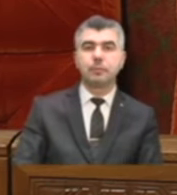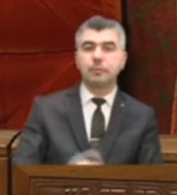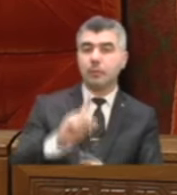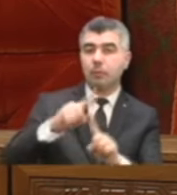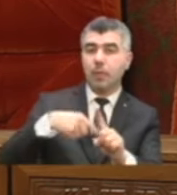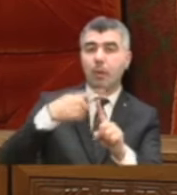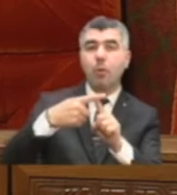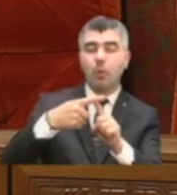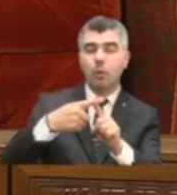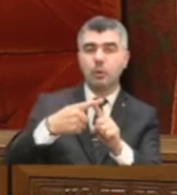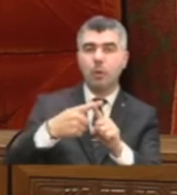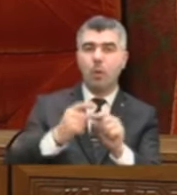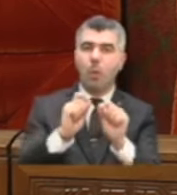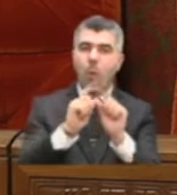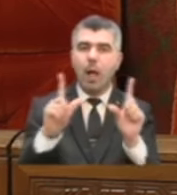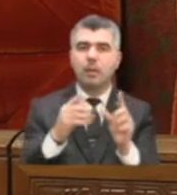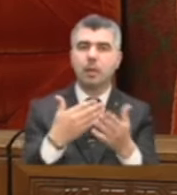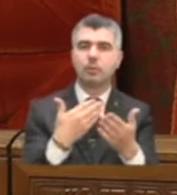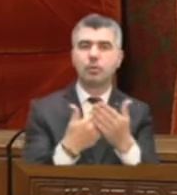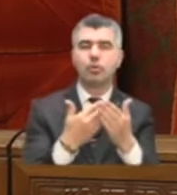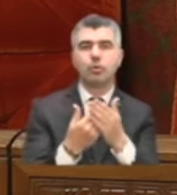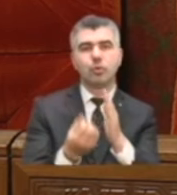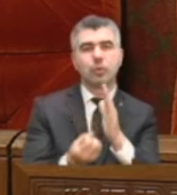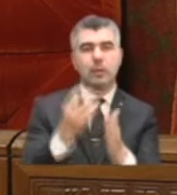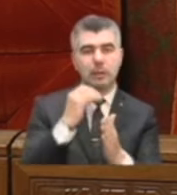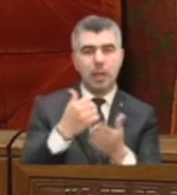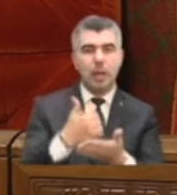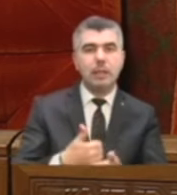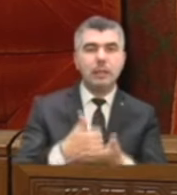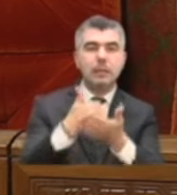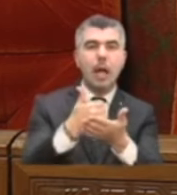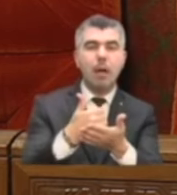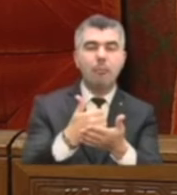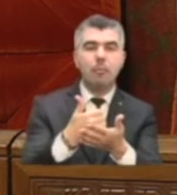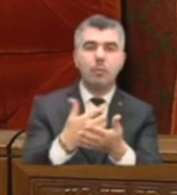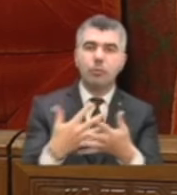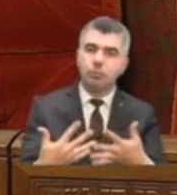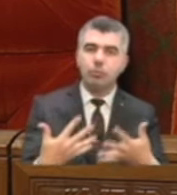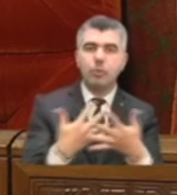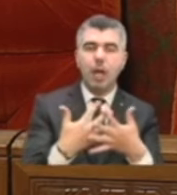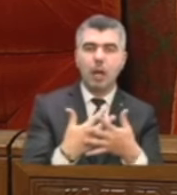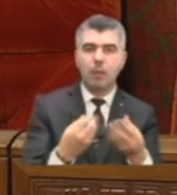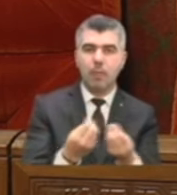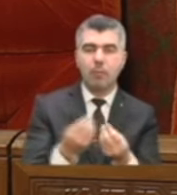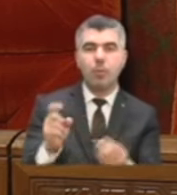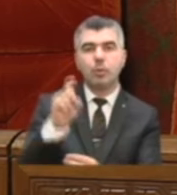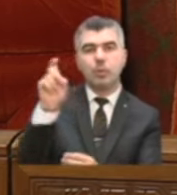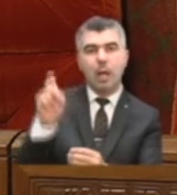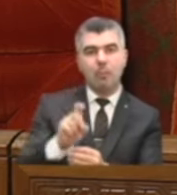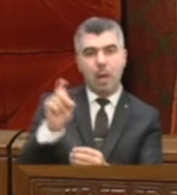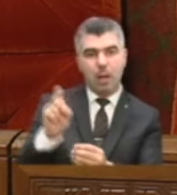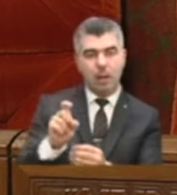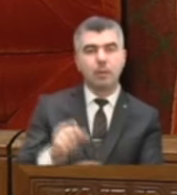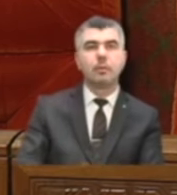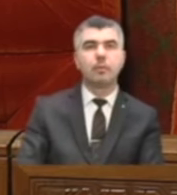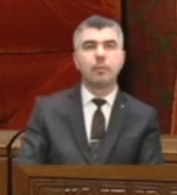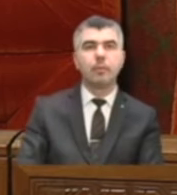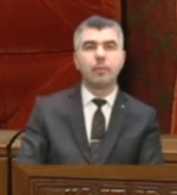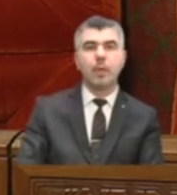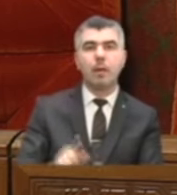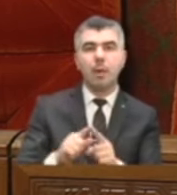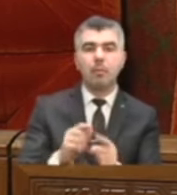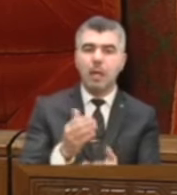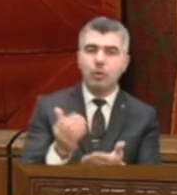في هذه الرؤية الجديدة، وبغينا الدعم ديال الشركاء ديالنا خصوصا في الجماعات الترابية، اعتماد النظام ديال